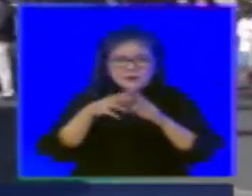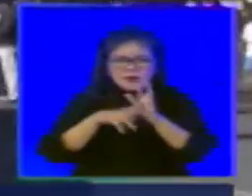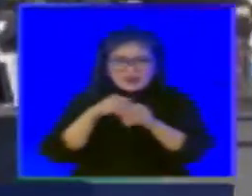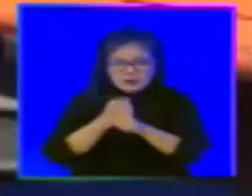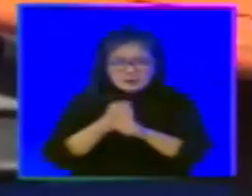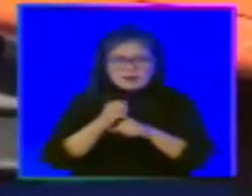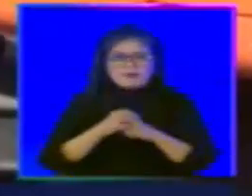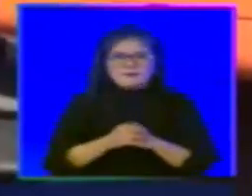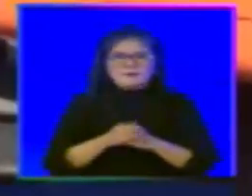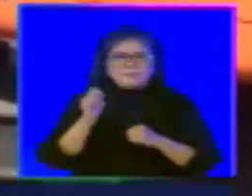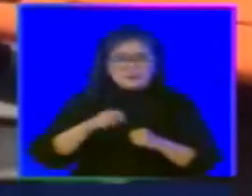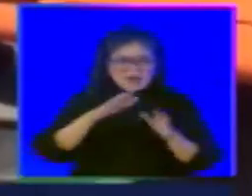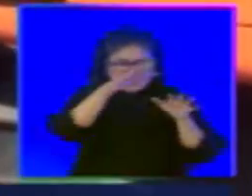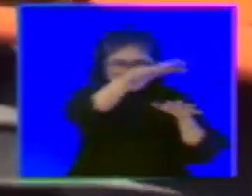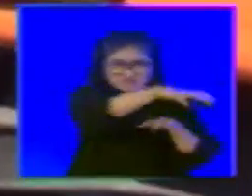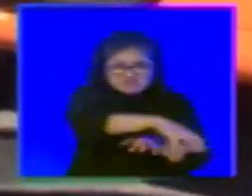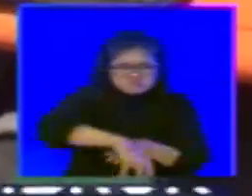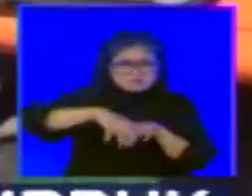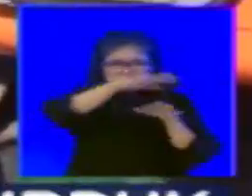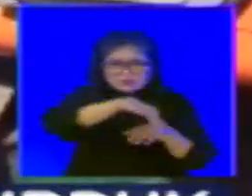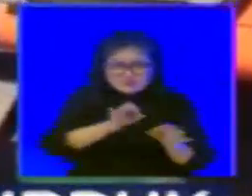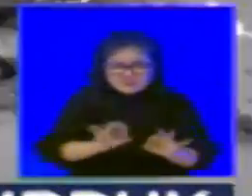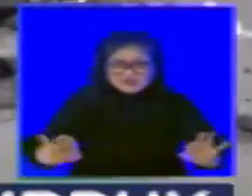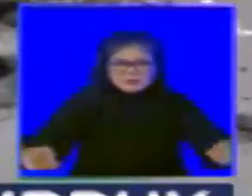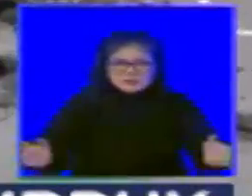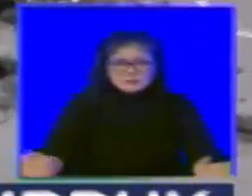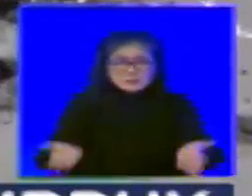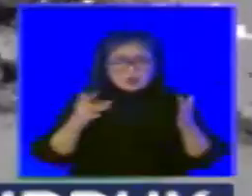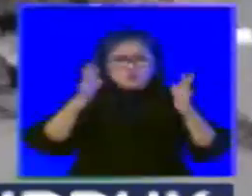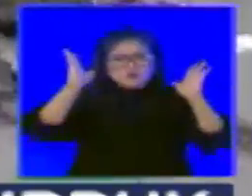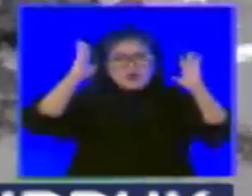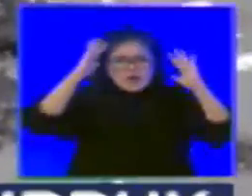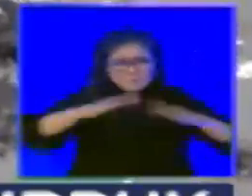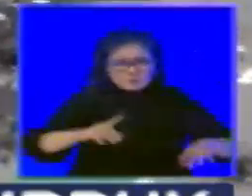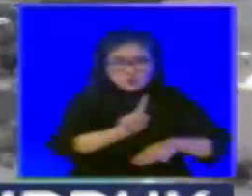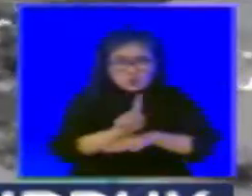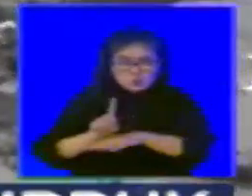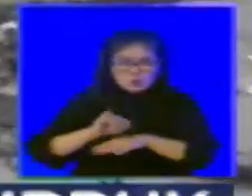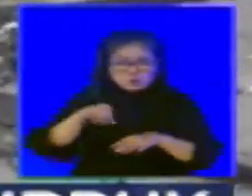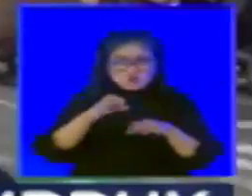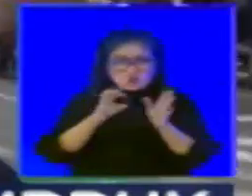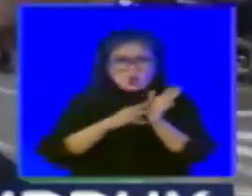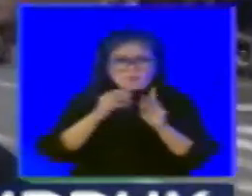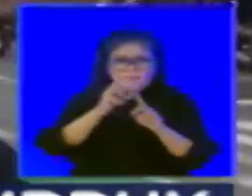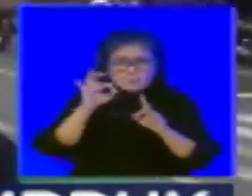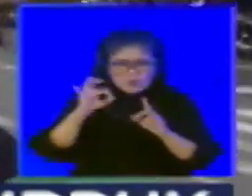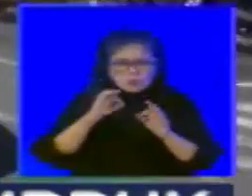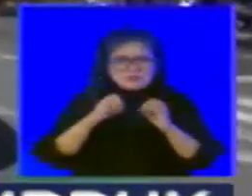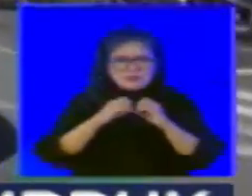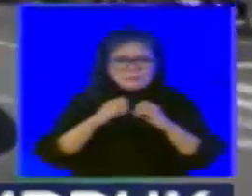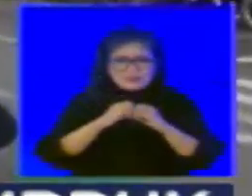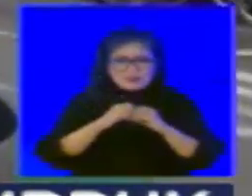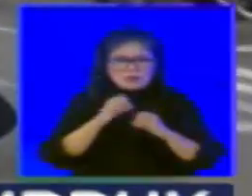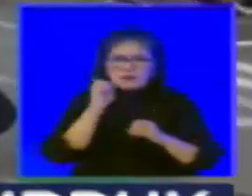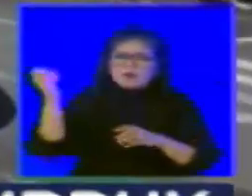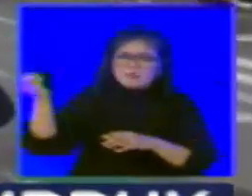Menggunakan alat berat, petugas PU Bina Marga membersihkan material bangunan yang ambruk di kawasan pertokoan Jompo Jember. Menurut